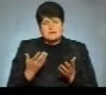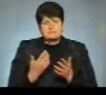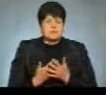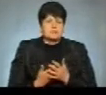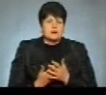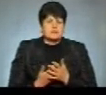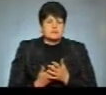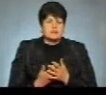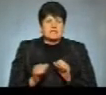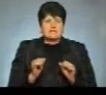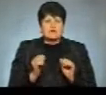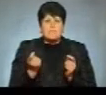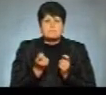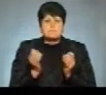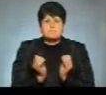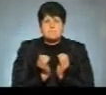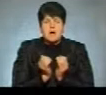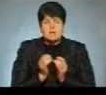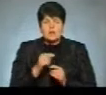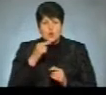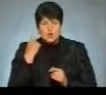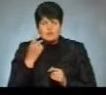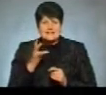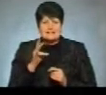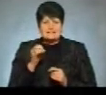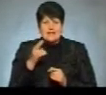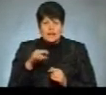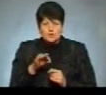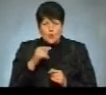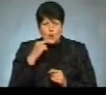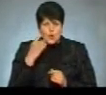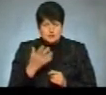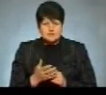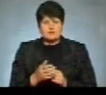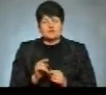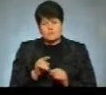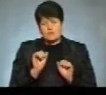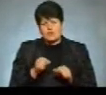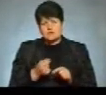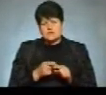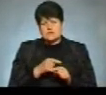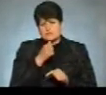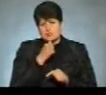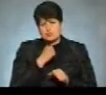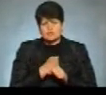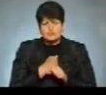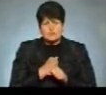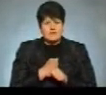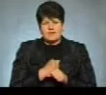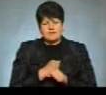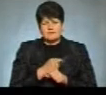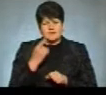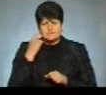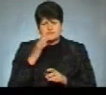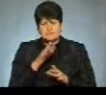наприклад, керівником Малоросії якоїсь, чи Недоросії якоїсь, як є, то він може зробити цю спробу. Але навряд чи